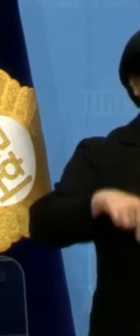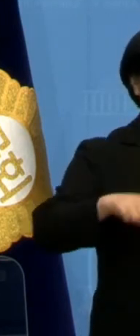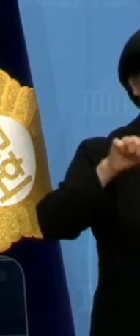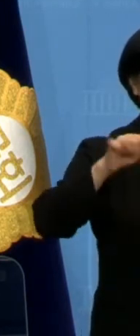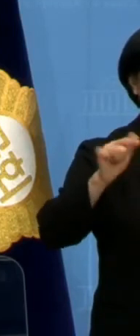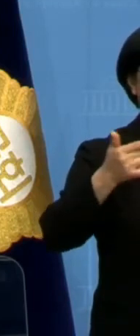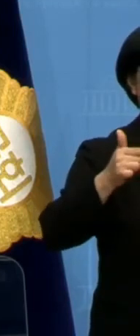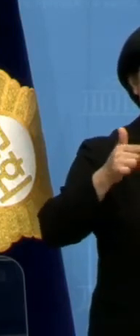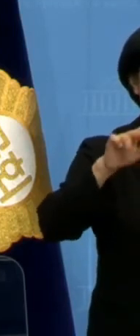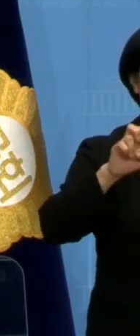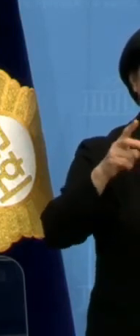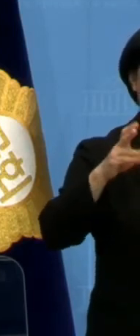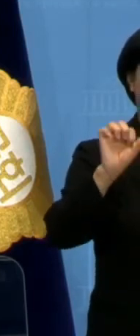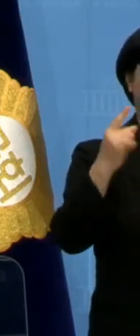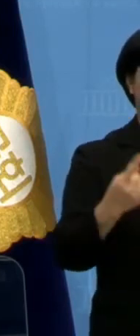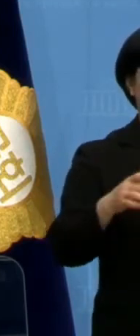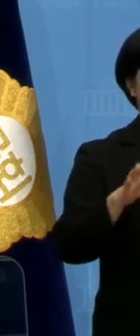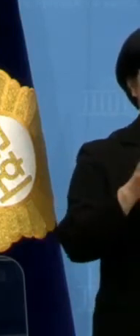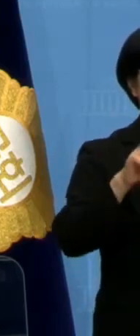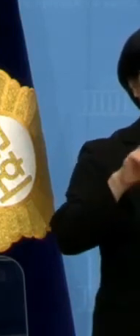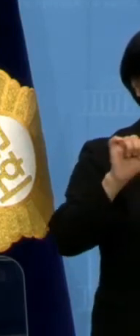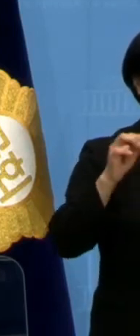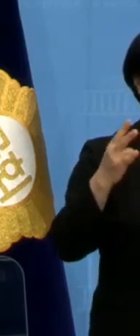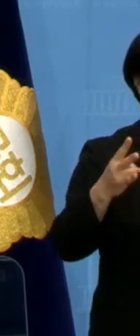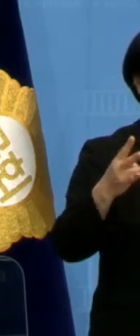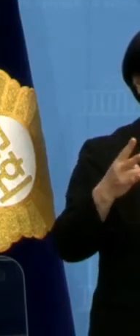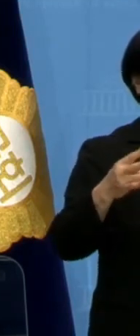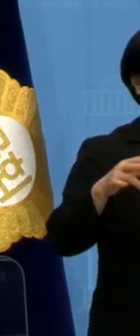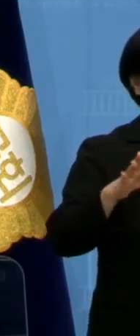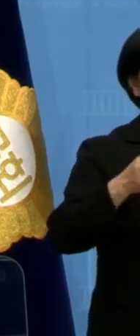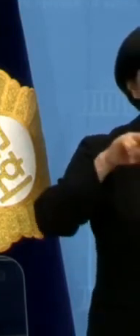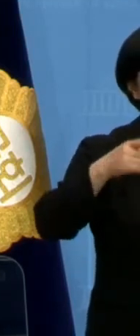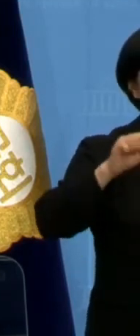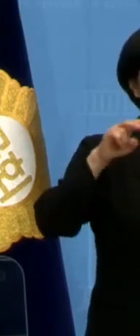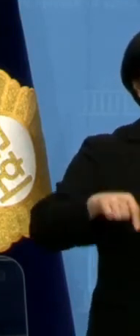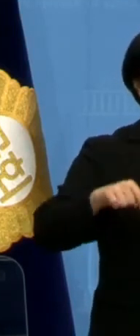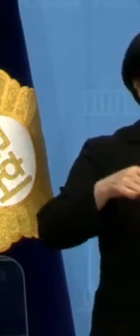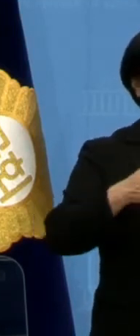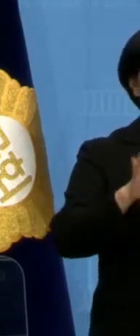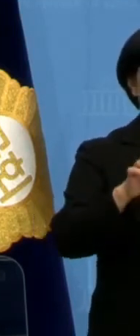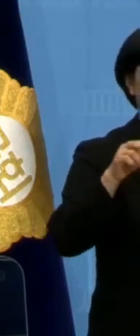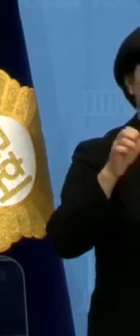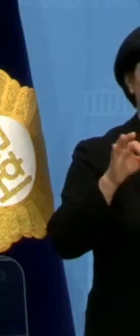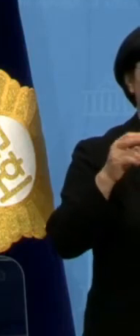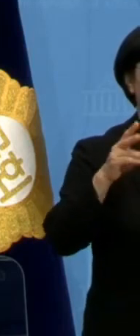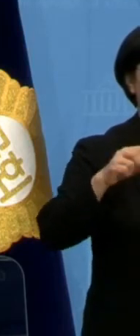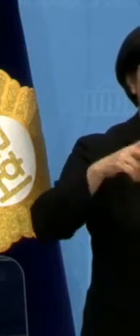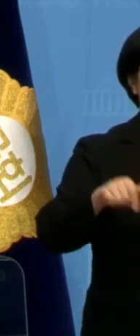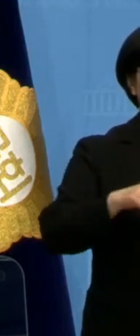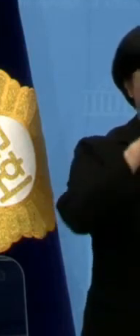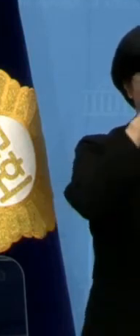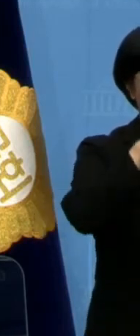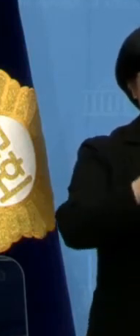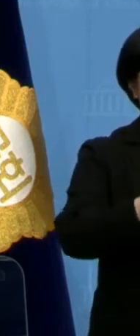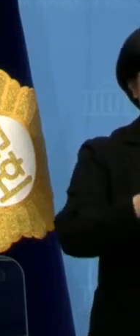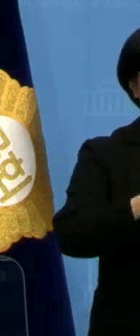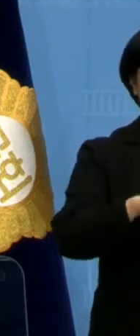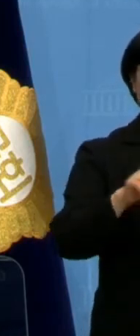권명호, 김미애, 김승수, 김영식, 박대수,